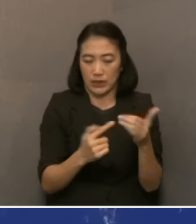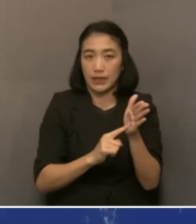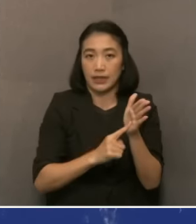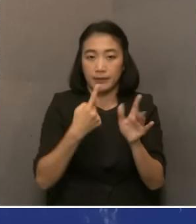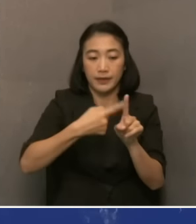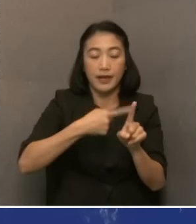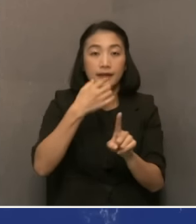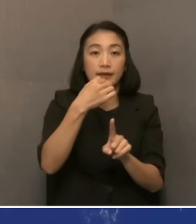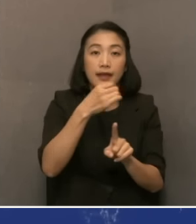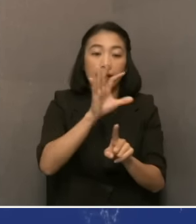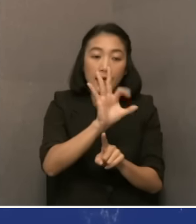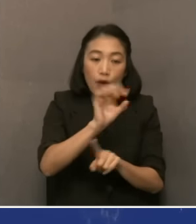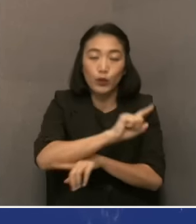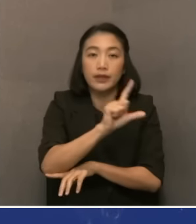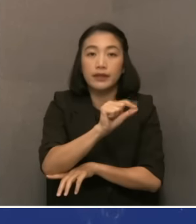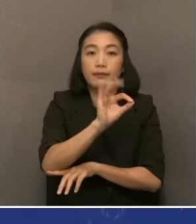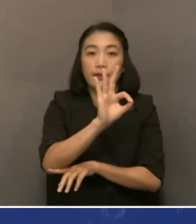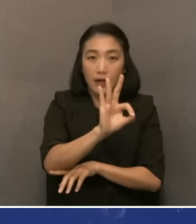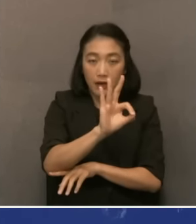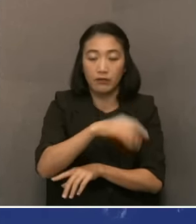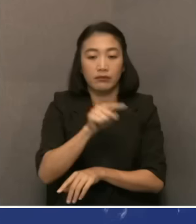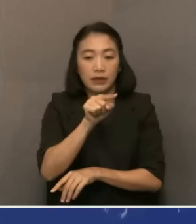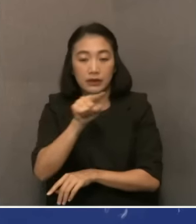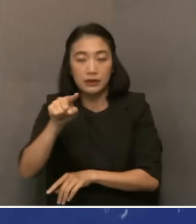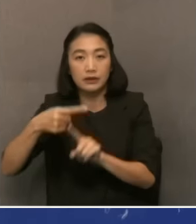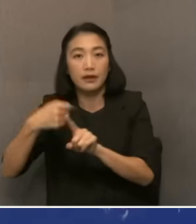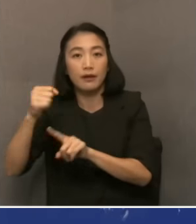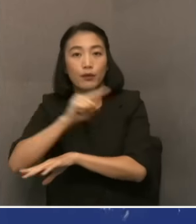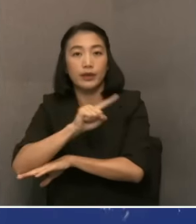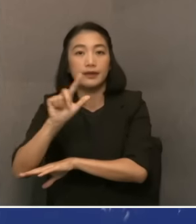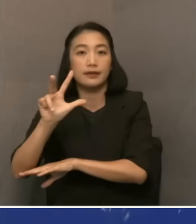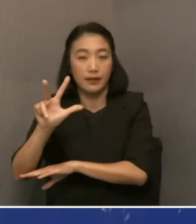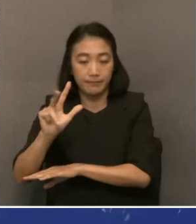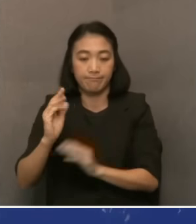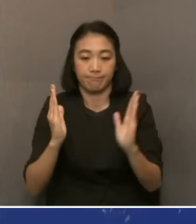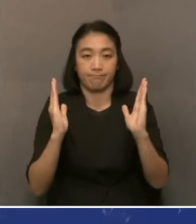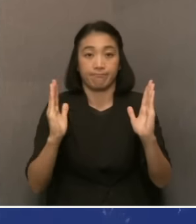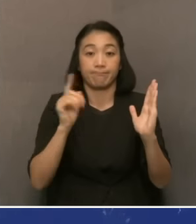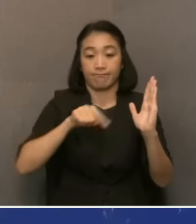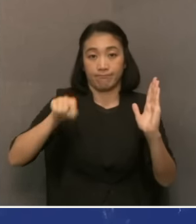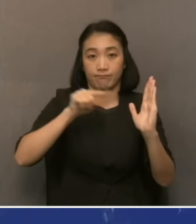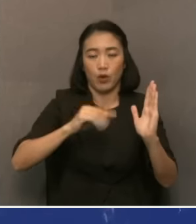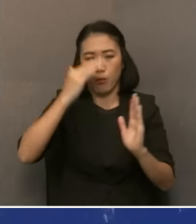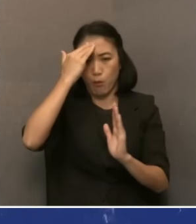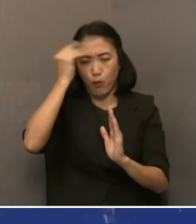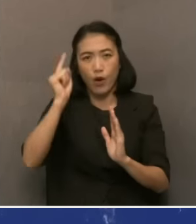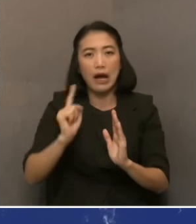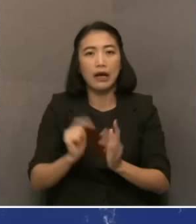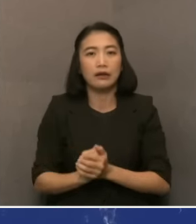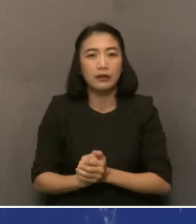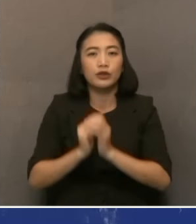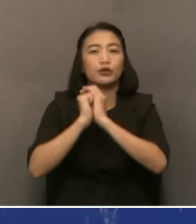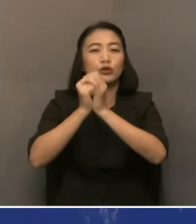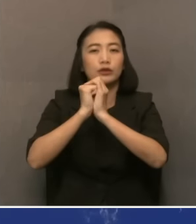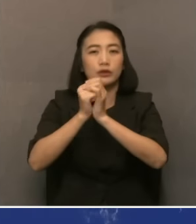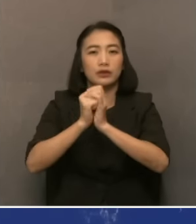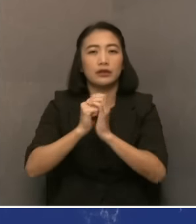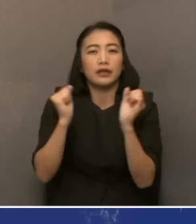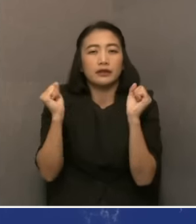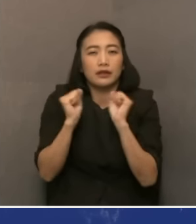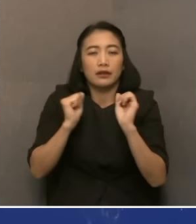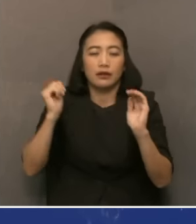กันยายนไปจนถึงวันที่ 3ตุลาคมนี้โดยมีปัจจัยจากมวลอากาศเย็นกำลังปานกลางจากประเทศจีนจะแผ่